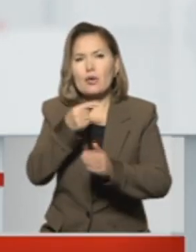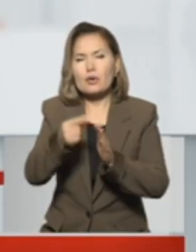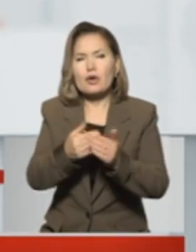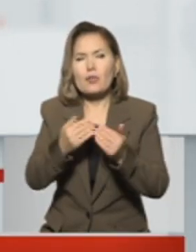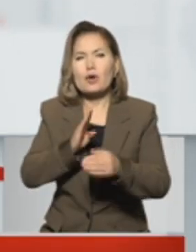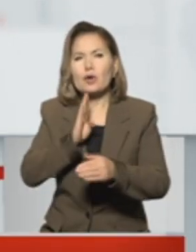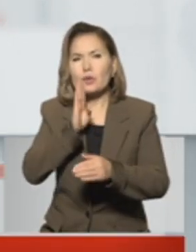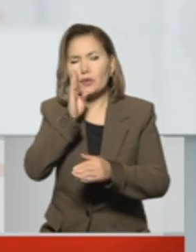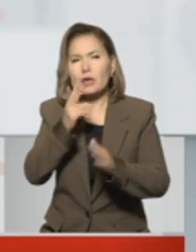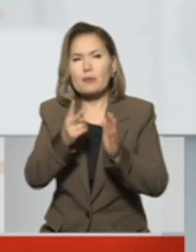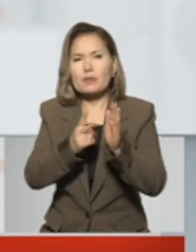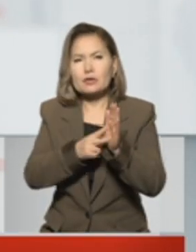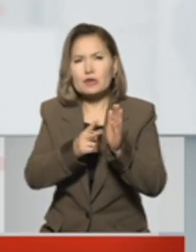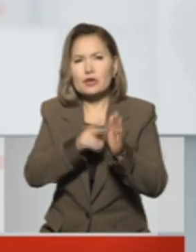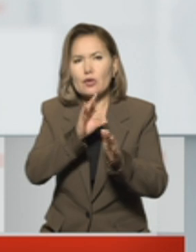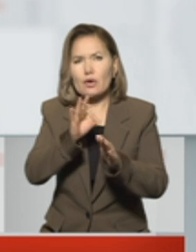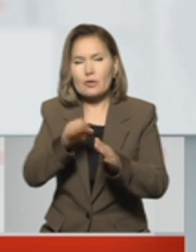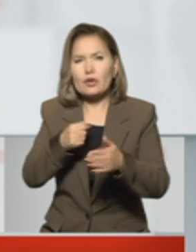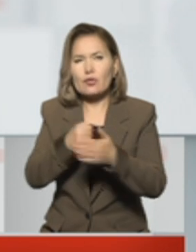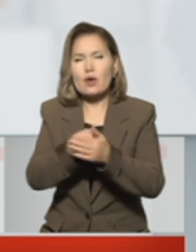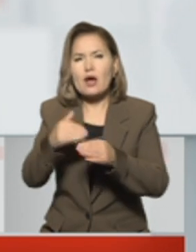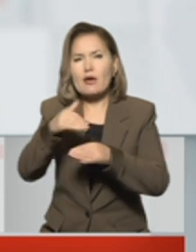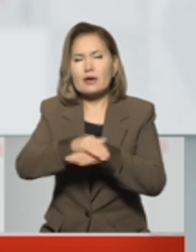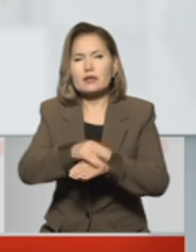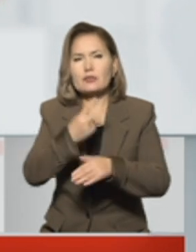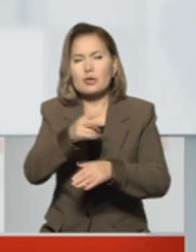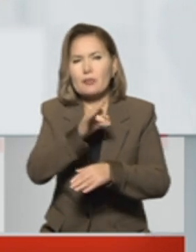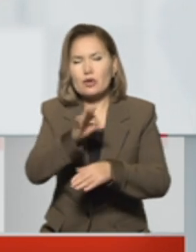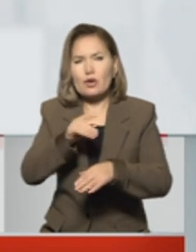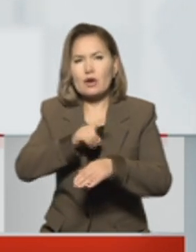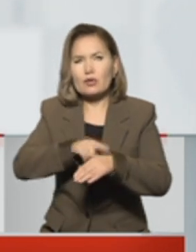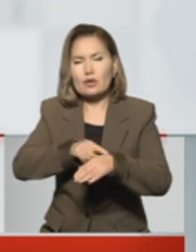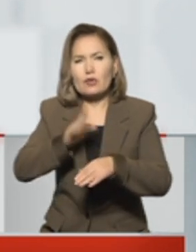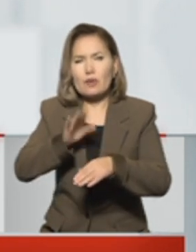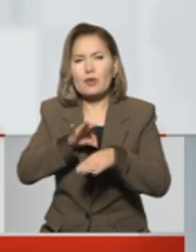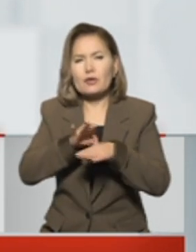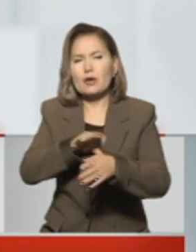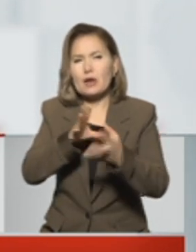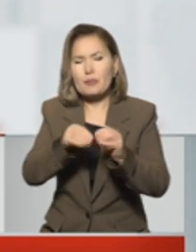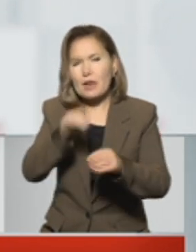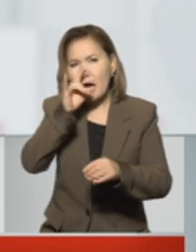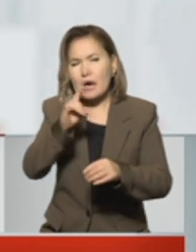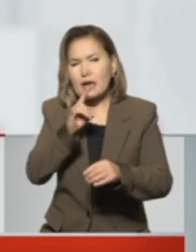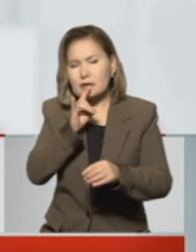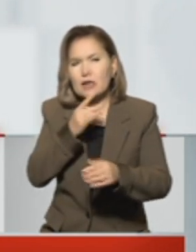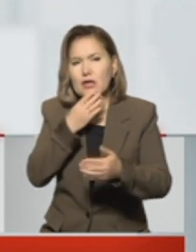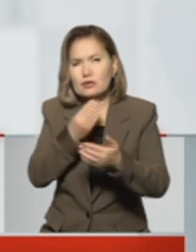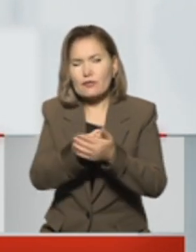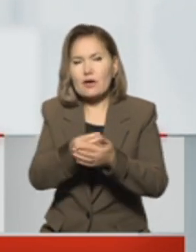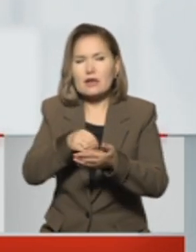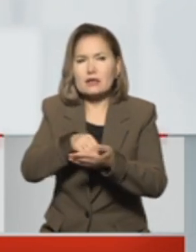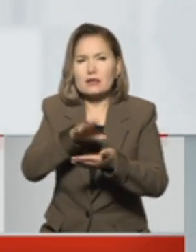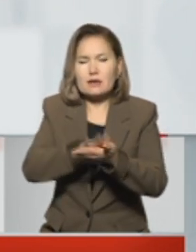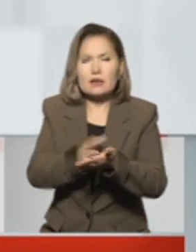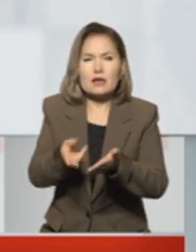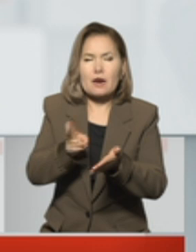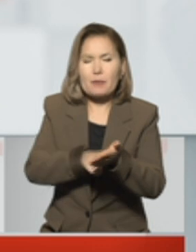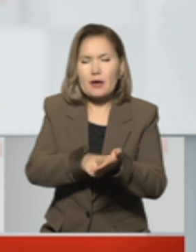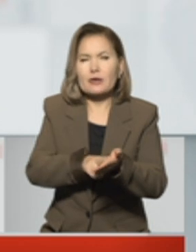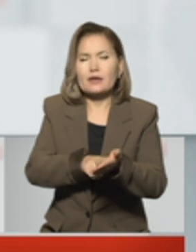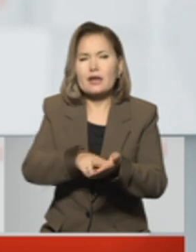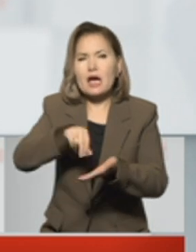сағат 7:00-ден кешкі 20:00-ге дейін өтеді. Ел азаматтары өздері тіркелген учаскіге барып дауыс беруіне